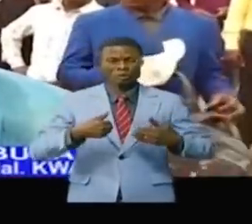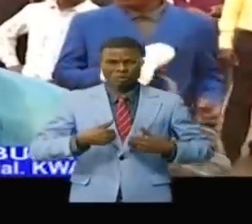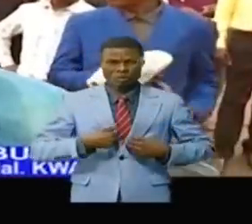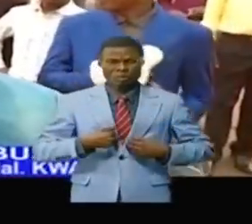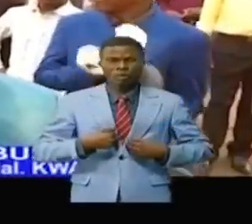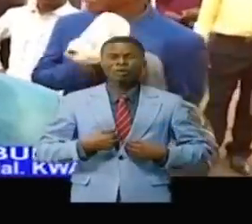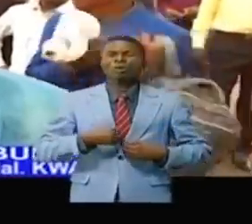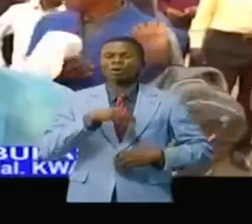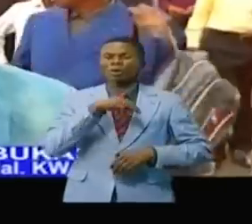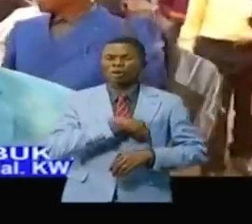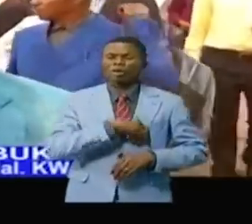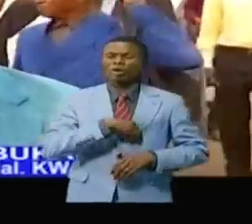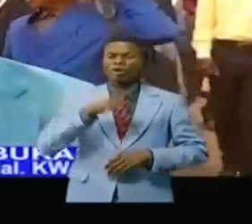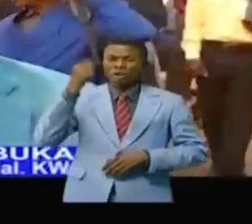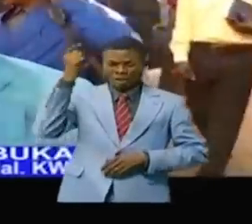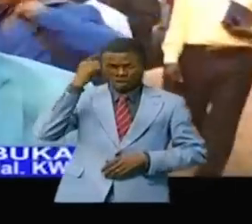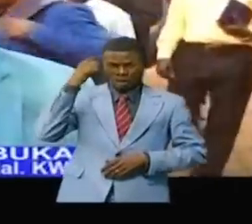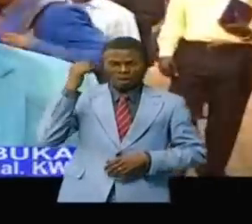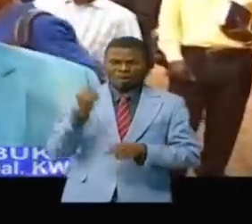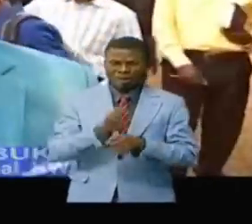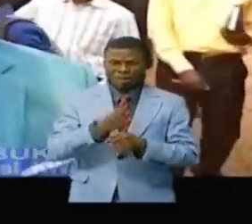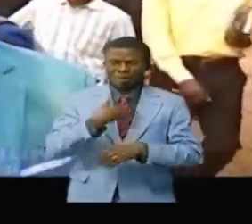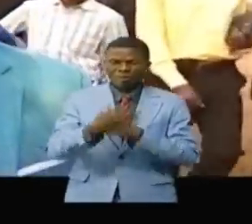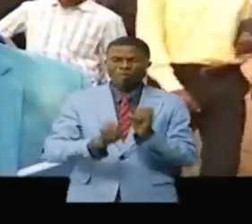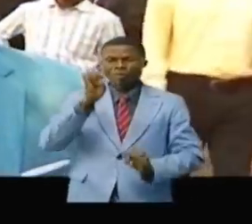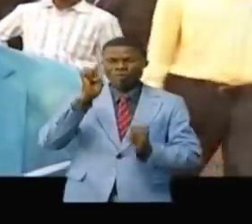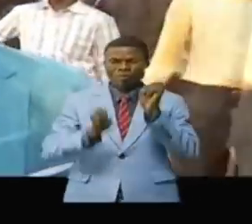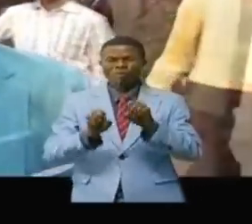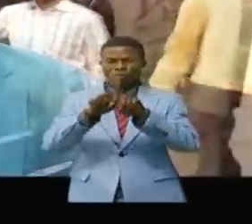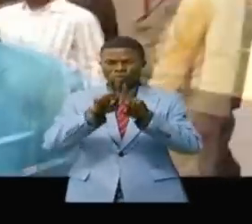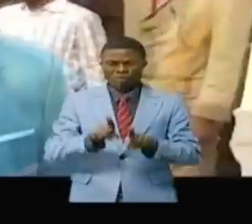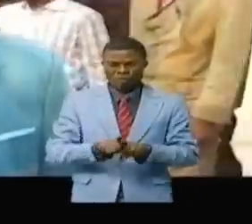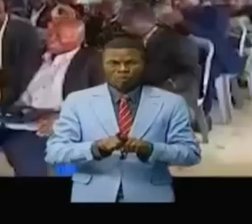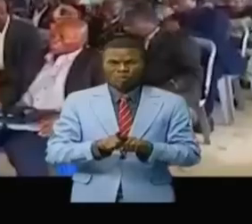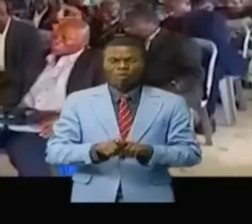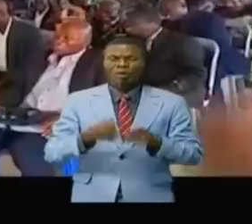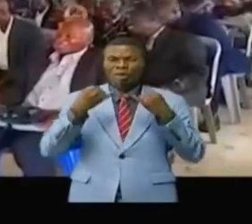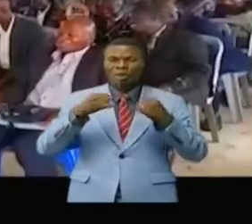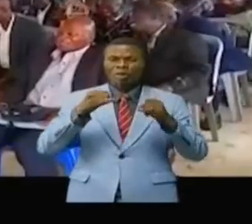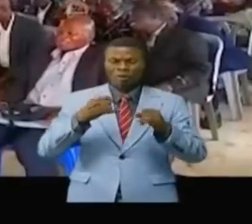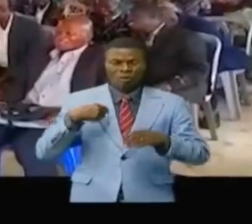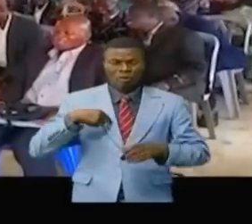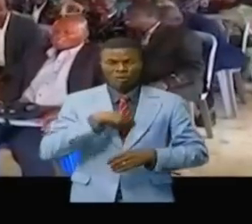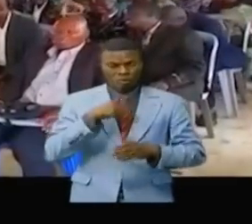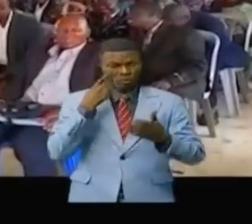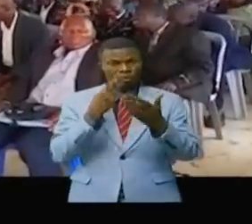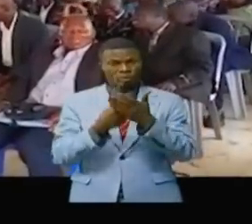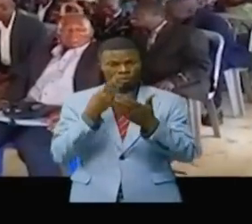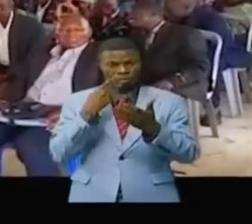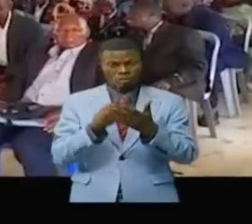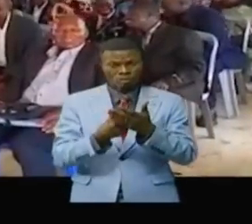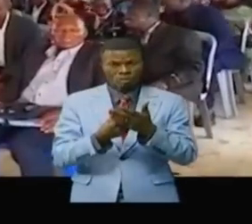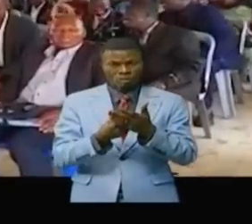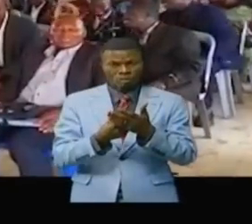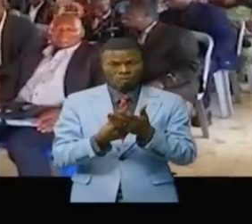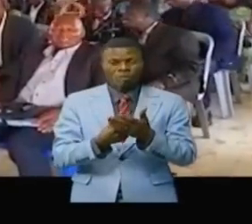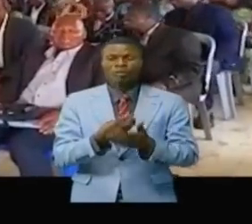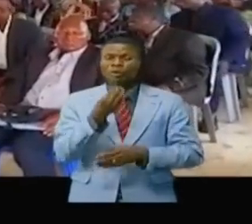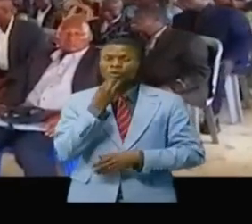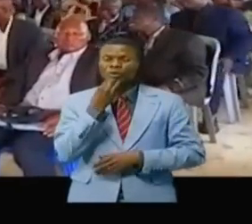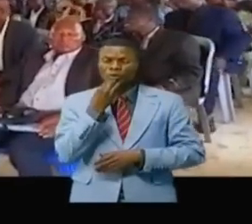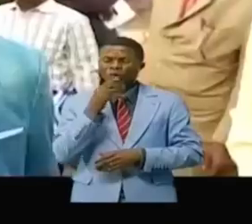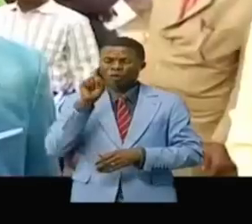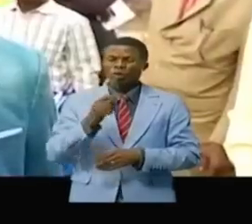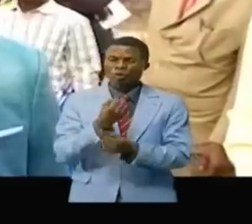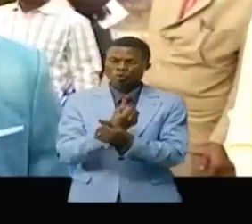mission de contrôler, de former, d'évaluer. On a dit que la trilogie inspectorale était